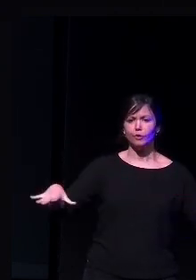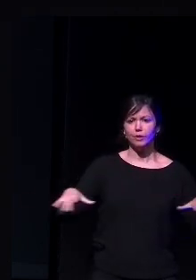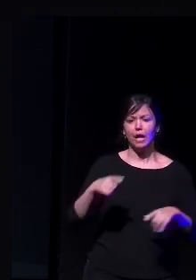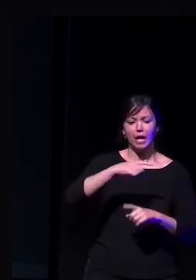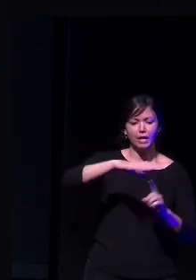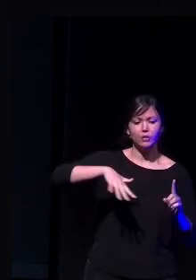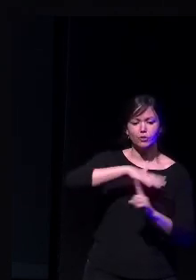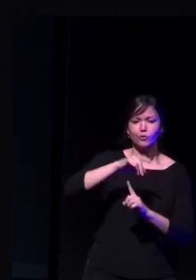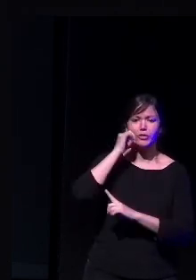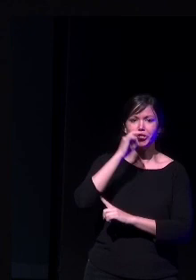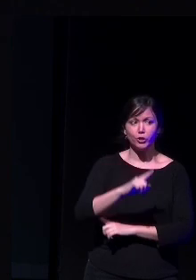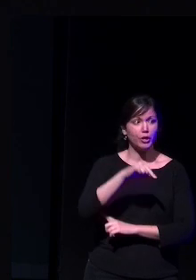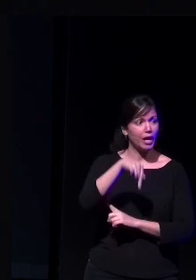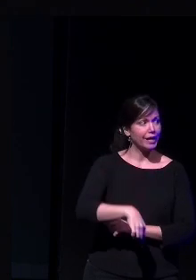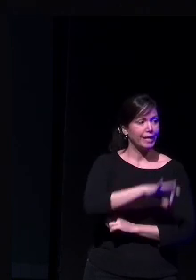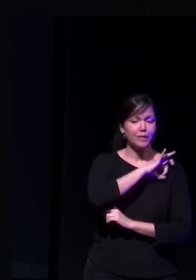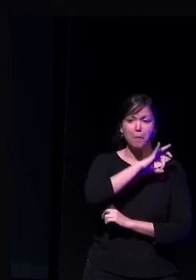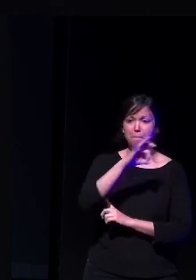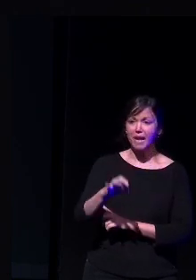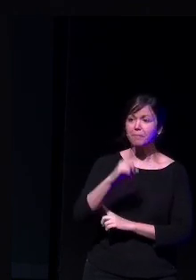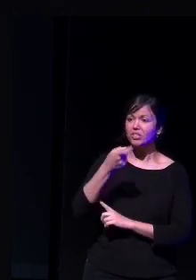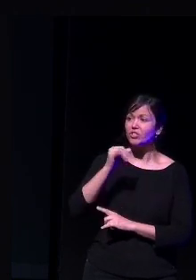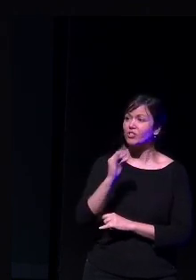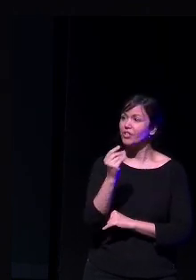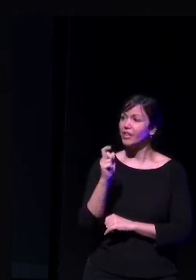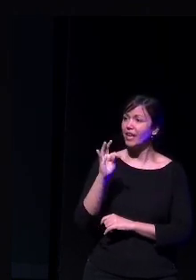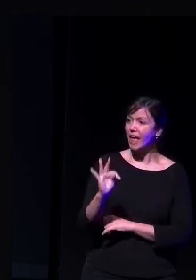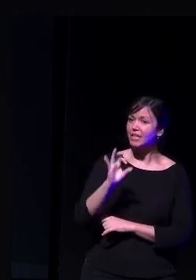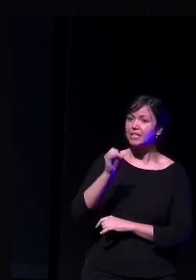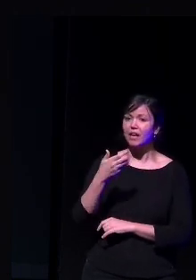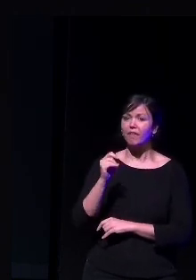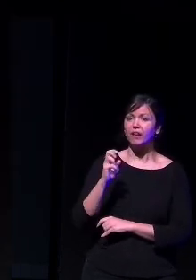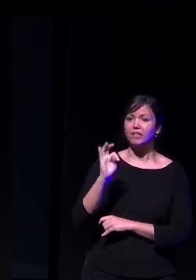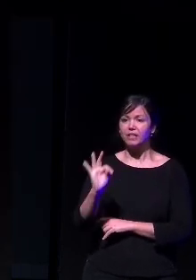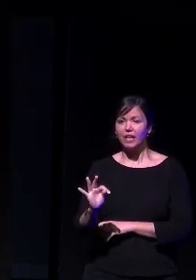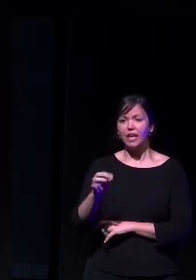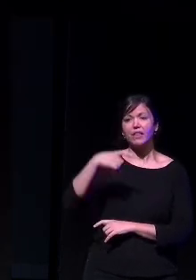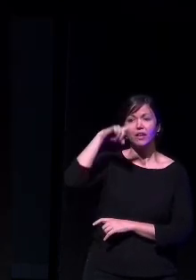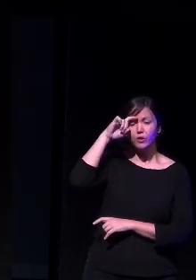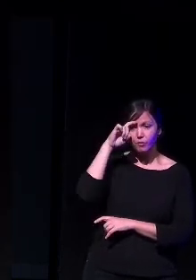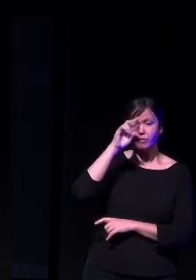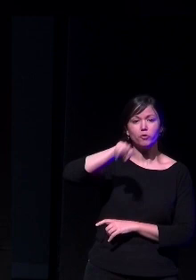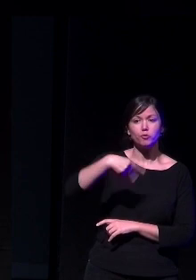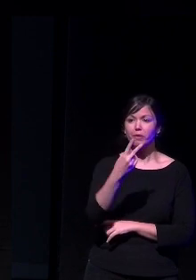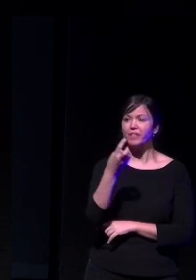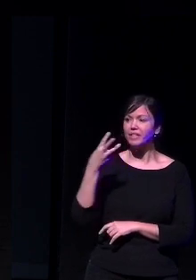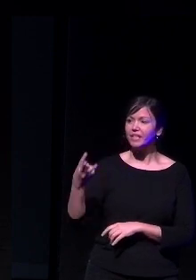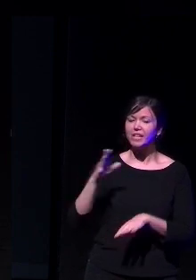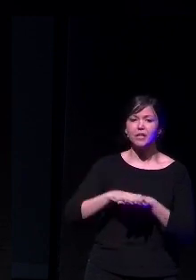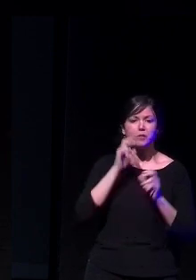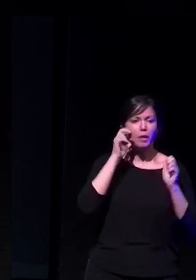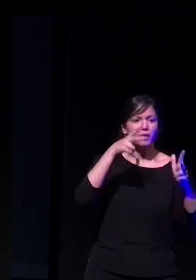comarques de Girona. Aquest Premi Xiquet Sabater 2023 s'atorga a l'Hotel Parc Puigcerdà, una empresa